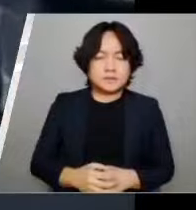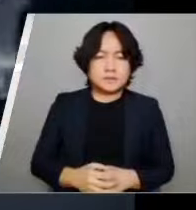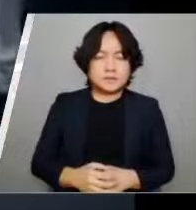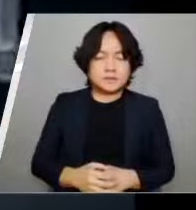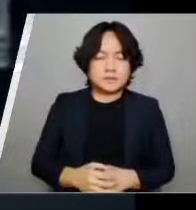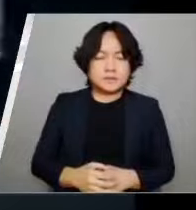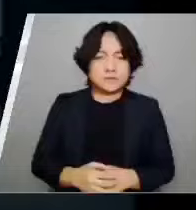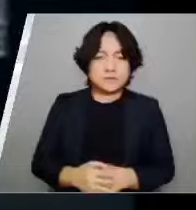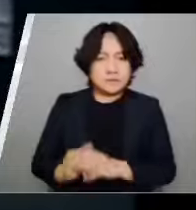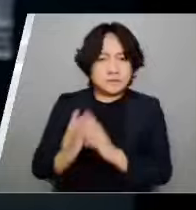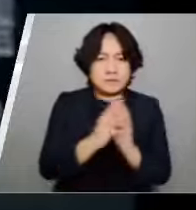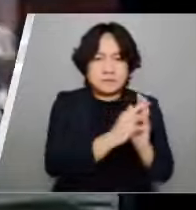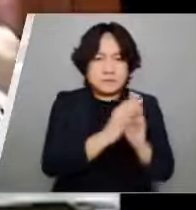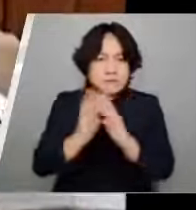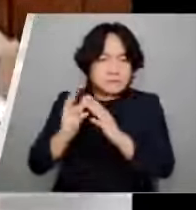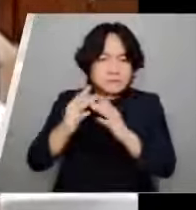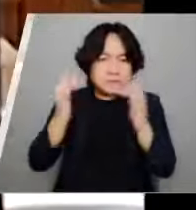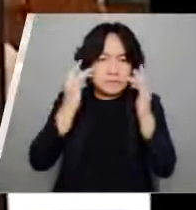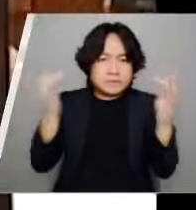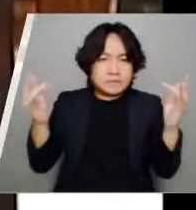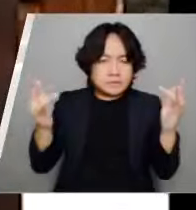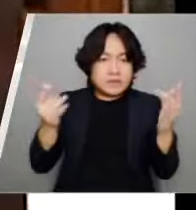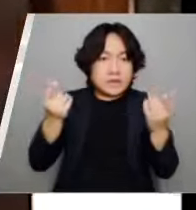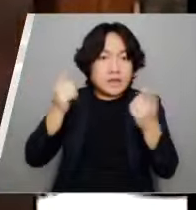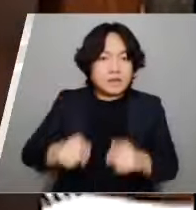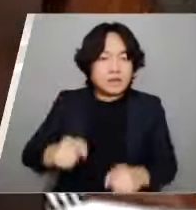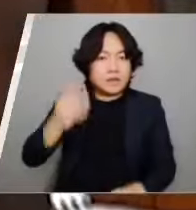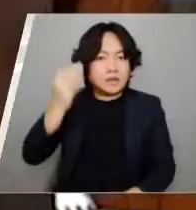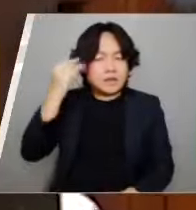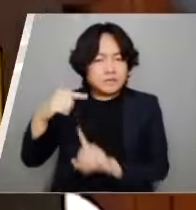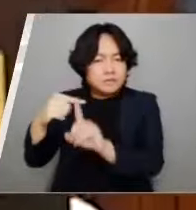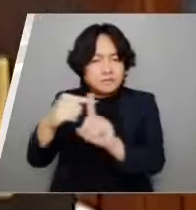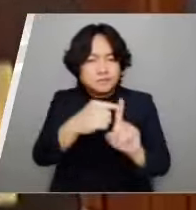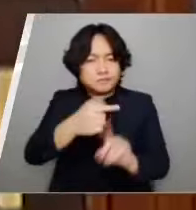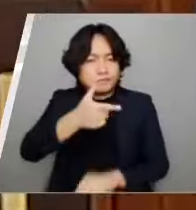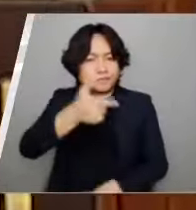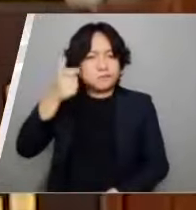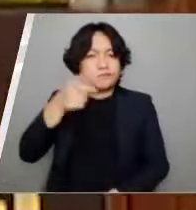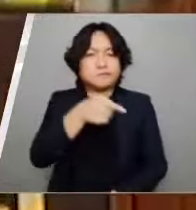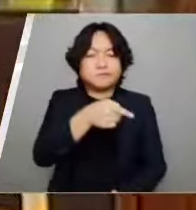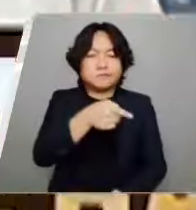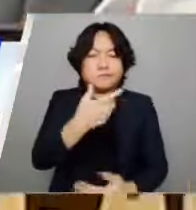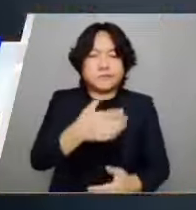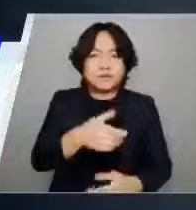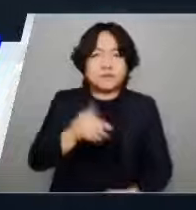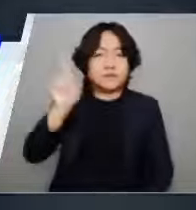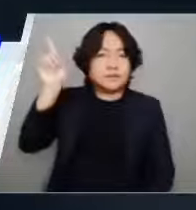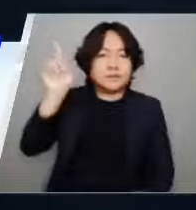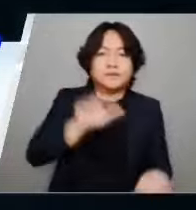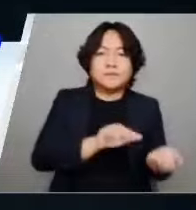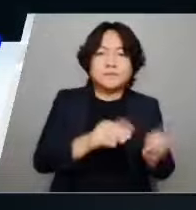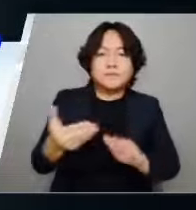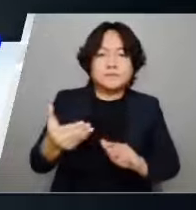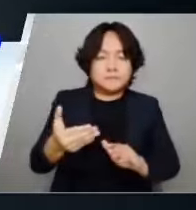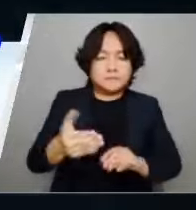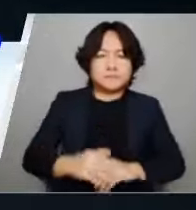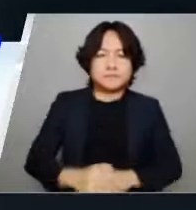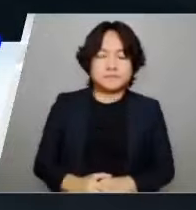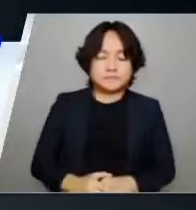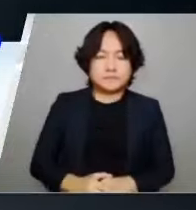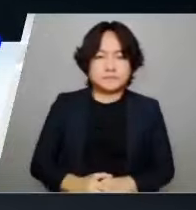binaril At napatay ng isang Sniper ang alkalde ng lusod na si Antonio Halili sabi noon ng mga